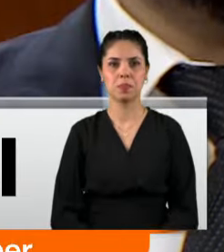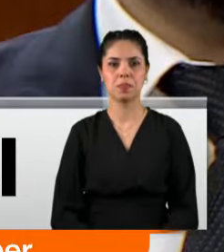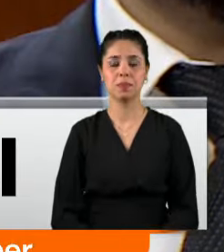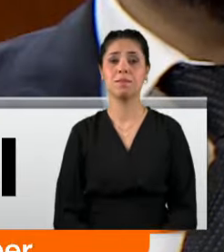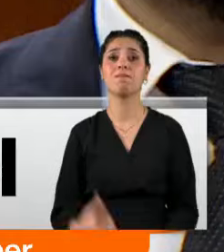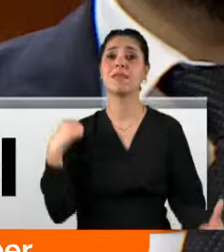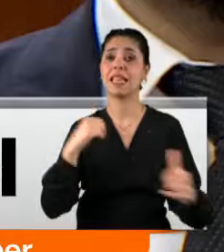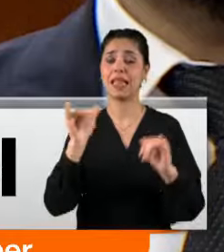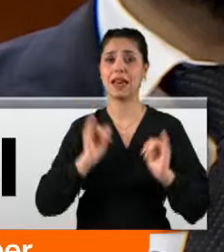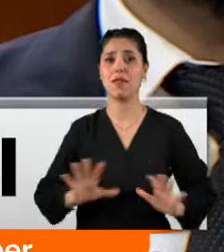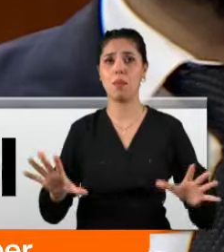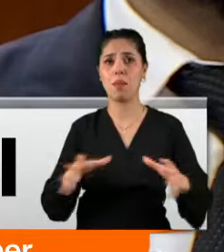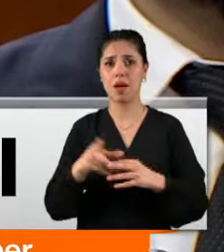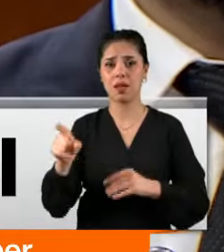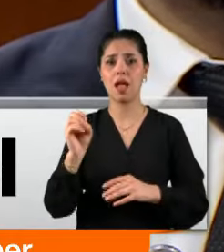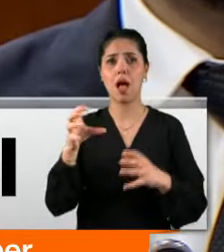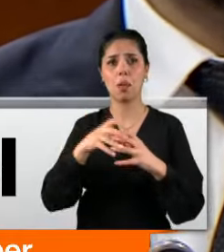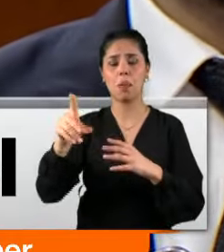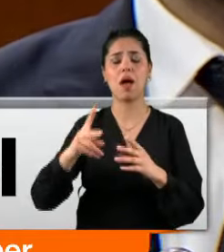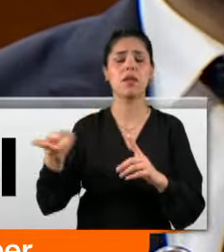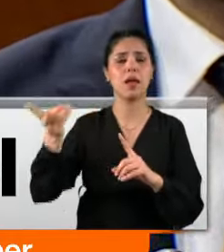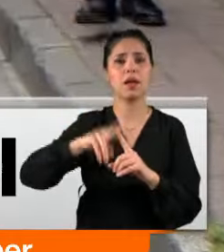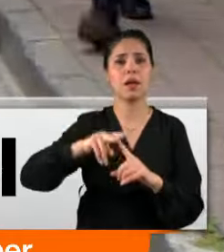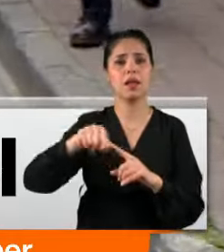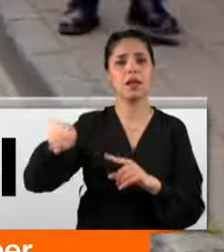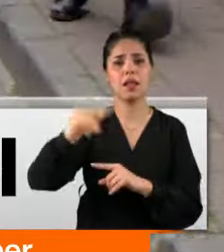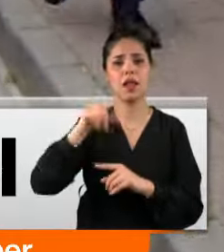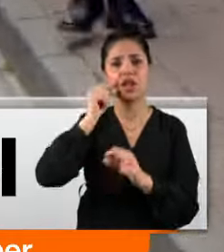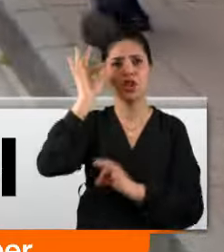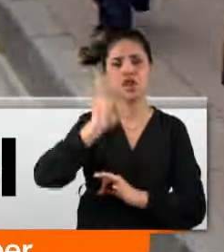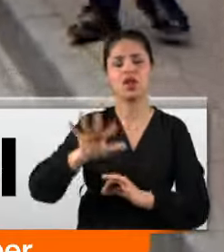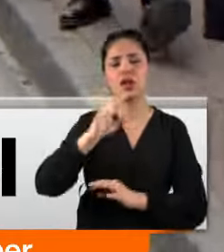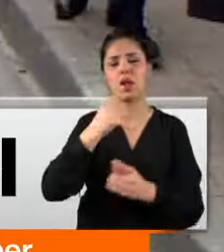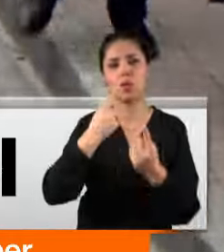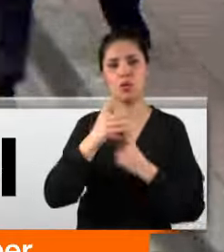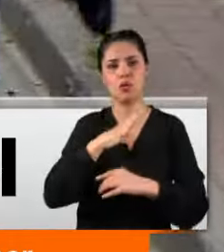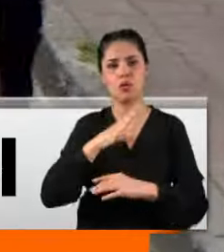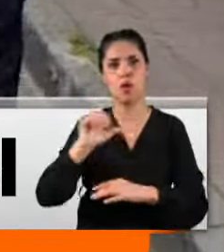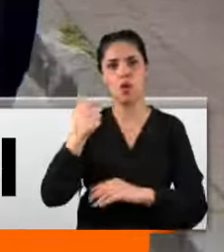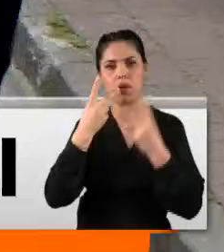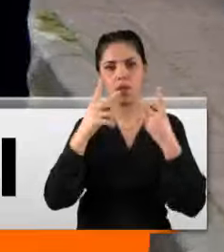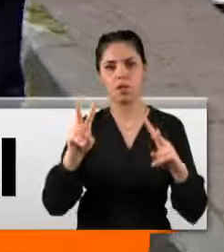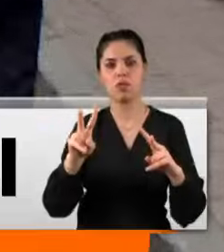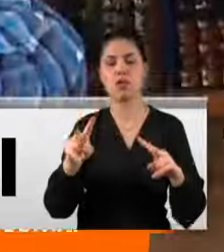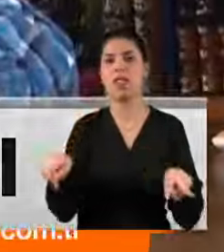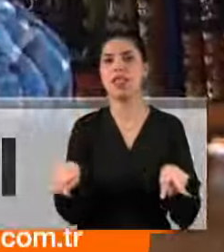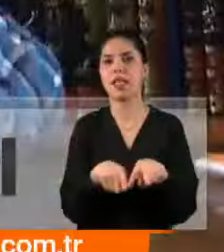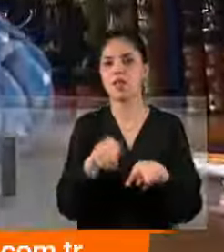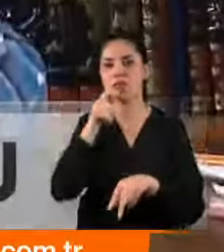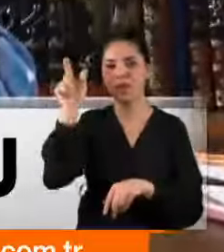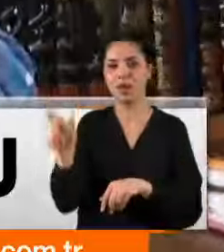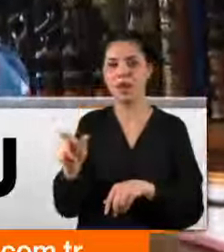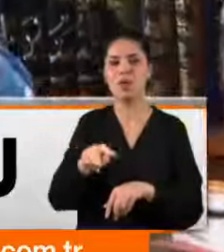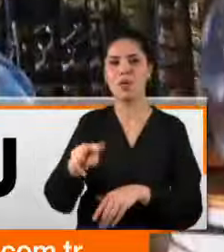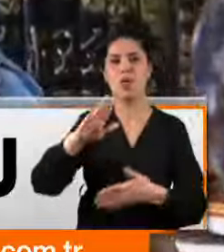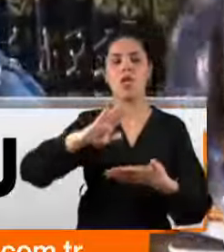Yine Yeniden Refah Partisi'nden AK Parti'ye geçenler konuşulurken kritik bir açıklamada Necmettin Erbakan'ın yol arkadaşı olan